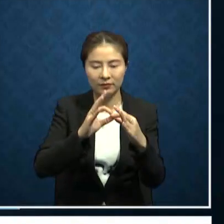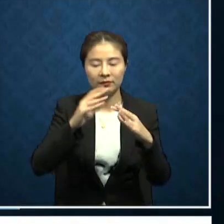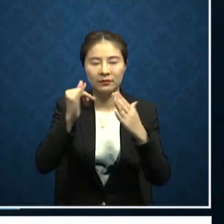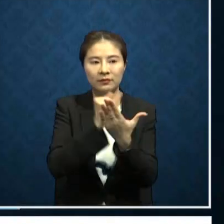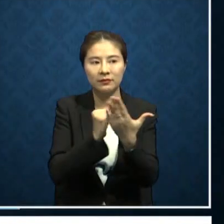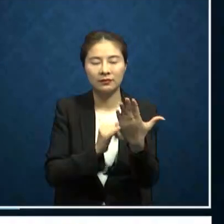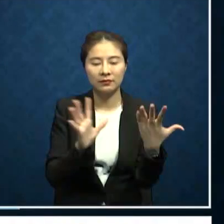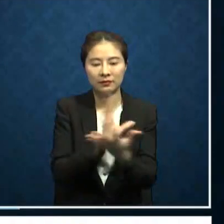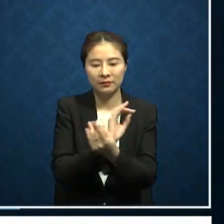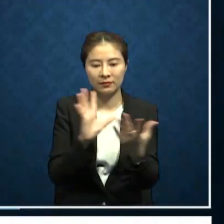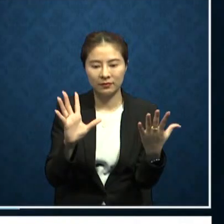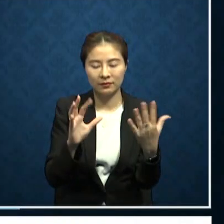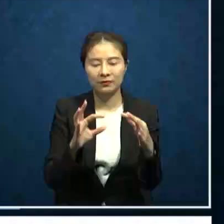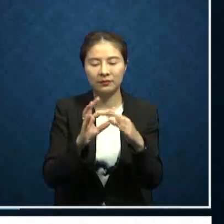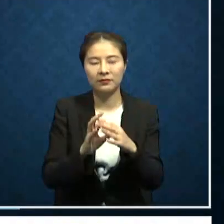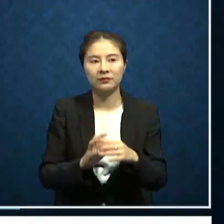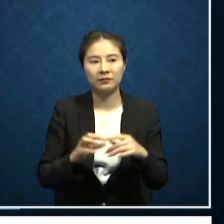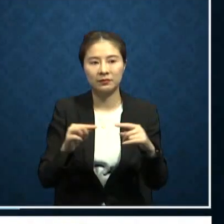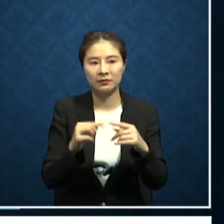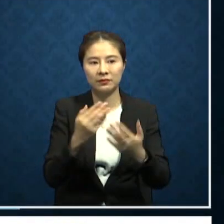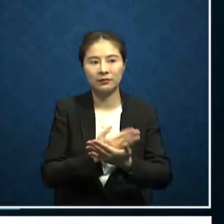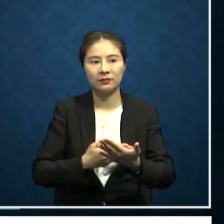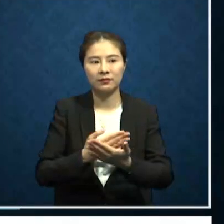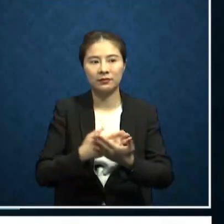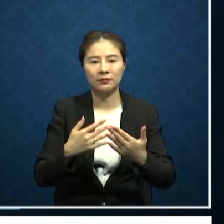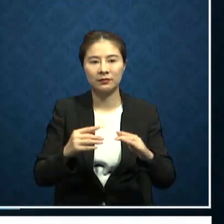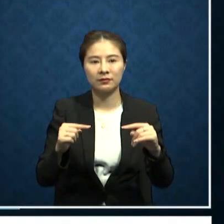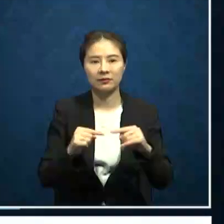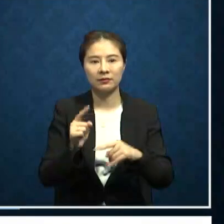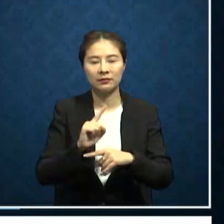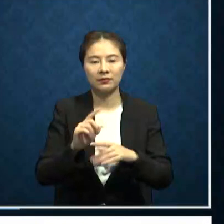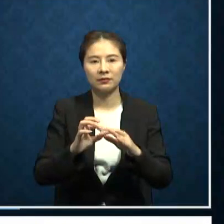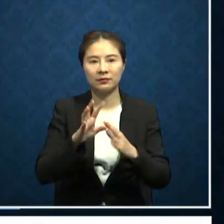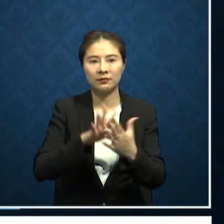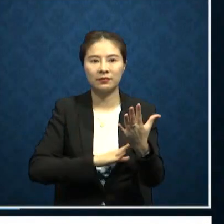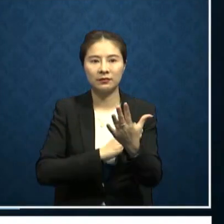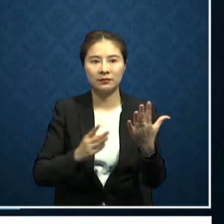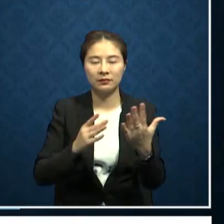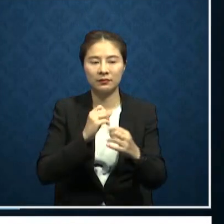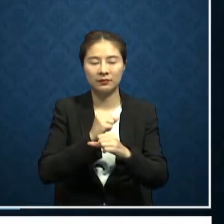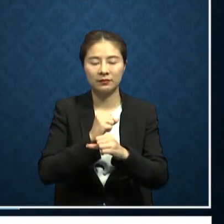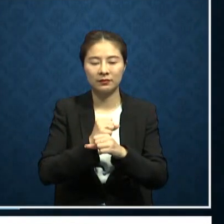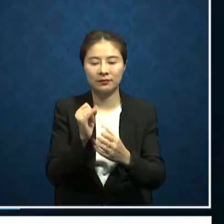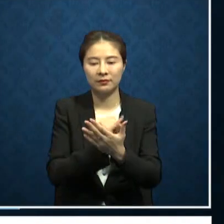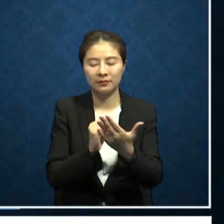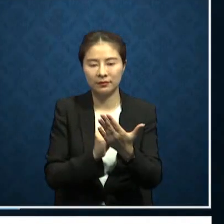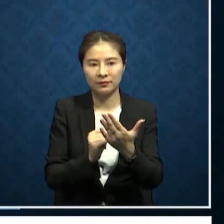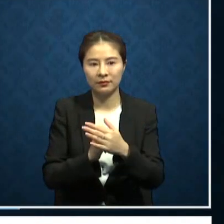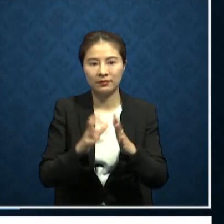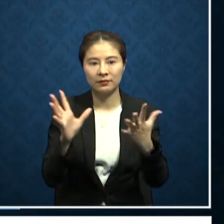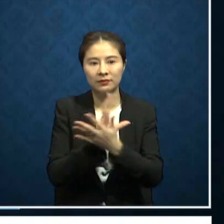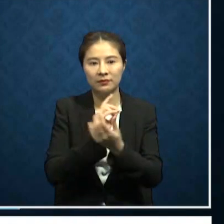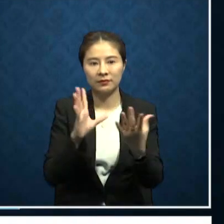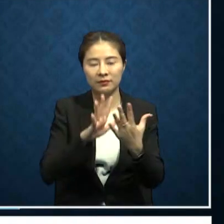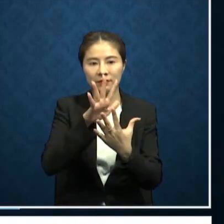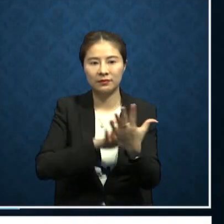วัฒนธรรมประเพณีนะคะได้พิจารณาศึกษาด้านแผนกลยุทธ์ซอพด้านศิลปะวัฒนธรรมประเพณีและแผน